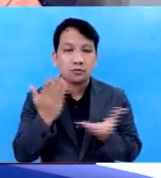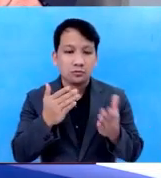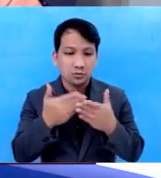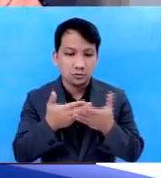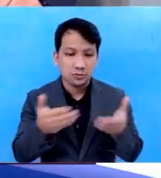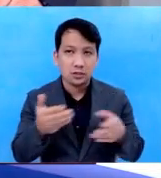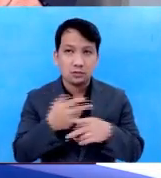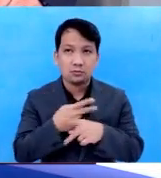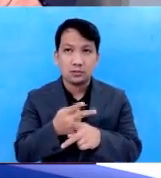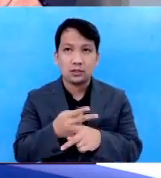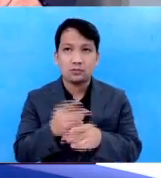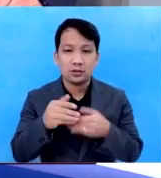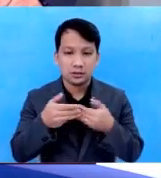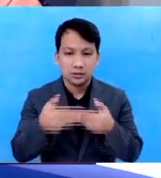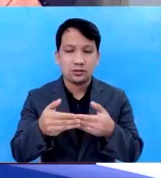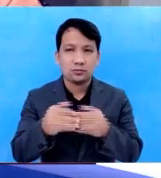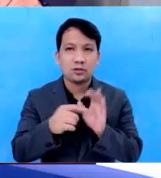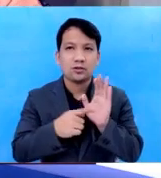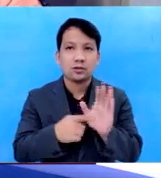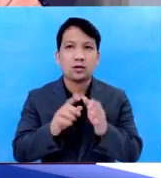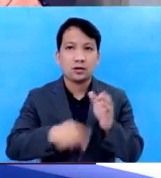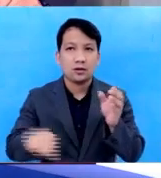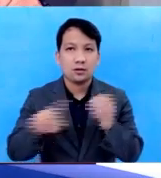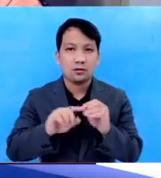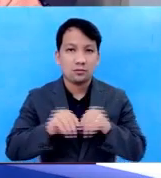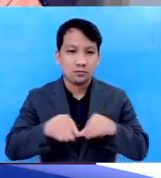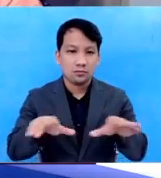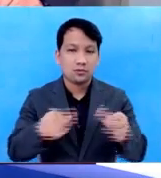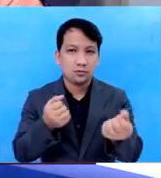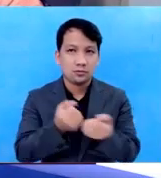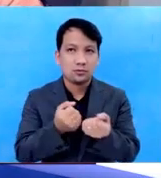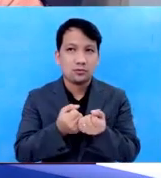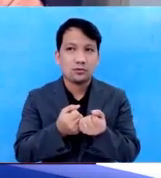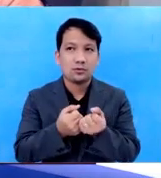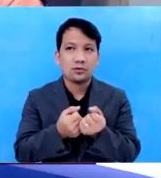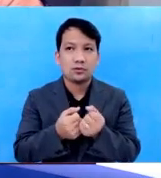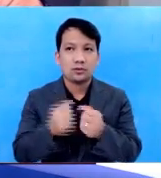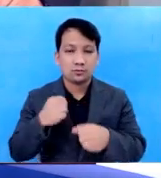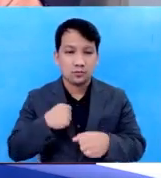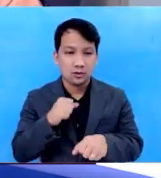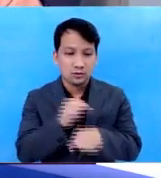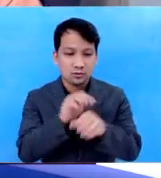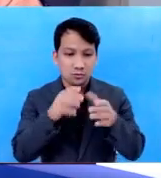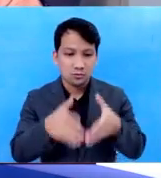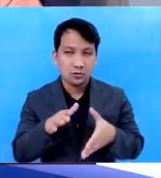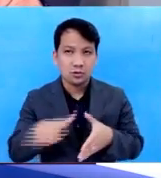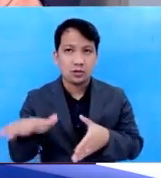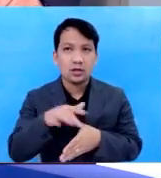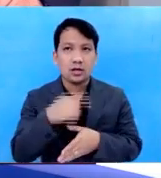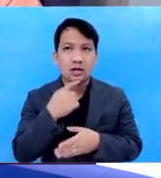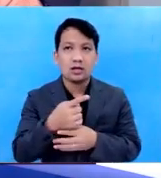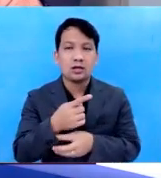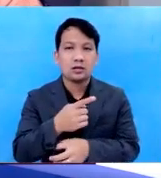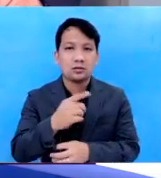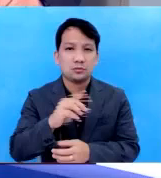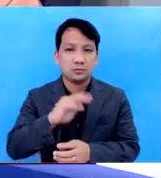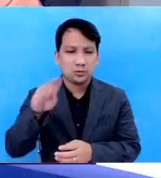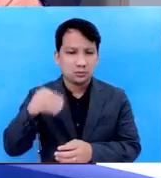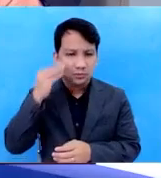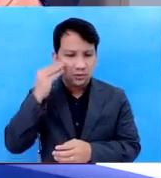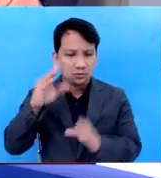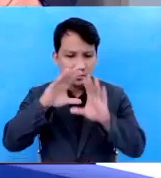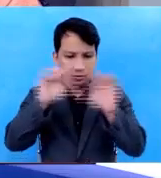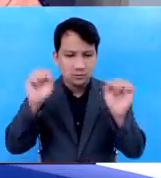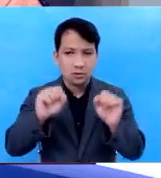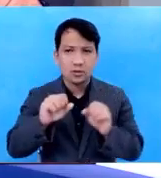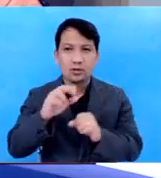Kapag nagtuloy-tuloy raw yan, posibleng maapektuhan pati ang kanilang mga manggagawa. Pero sa panayam kay Manolet Lamata, Pangulo ng United